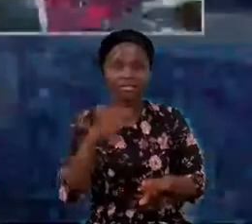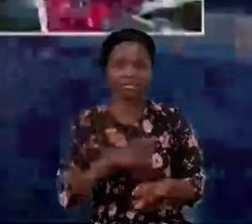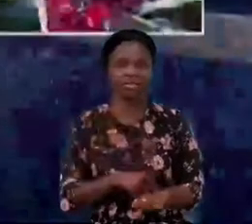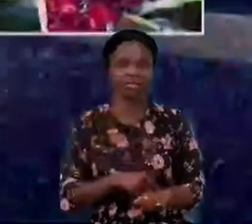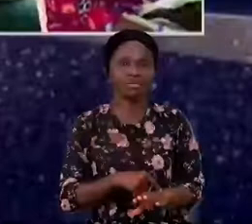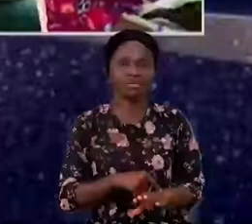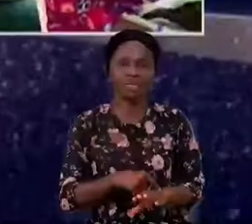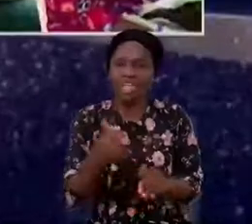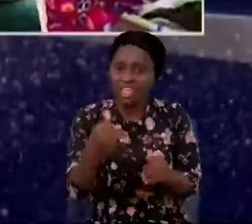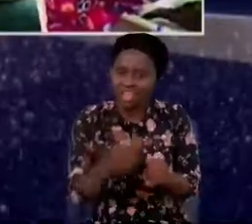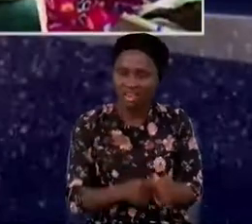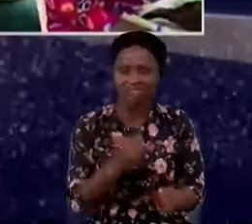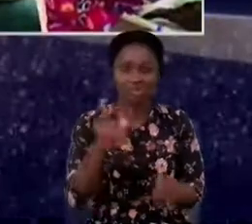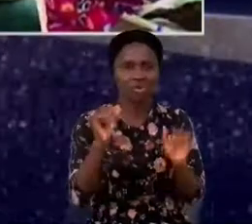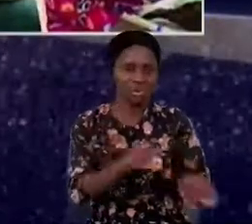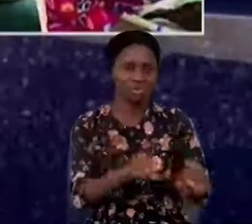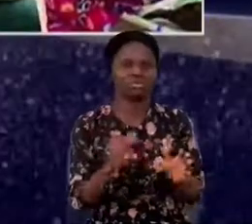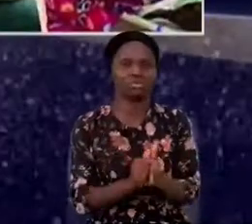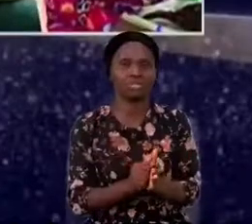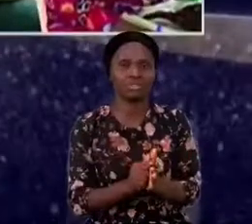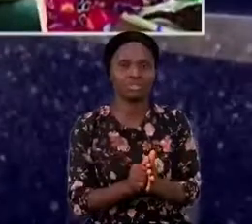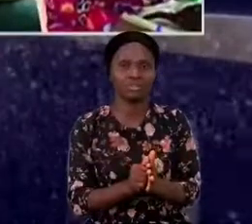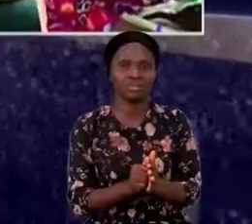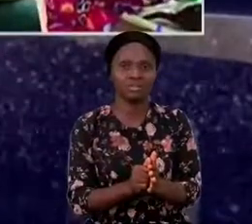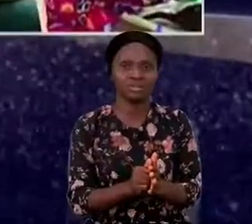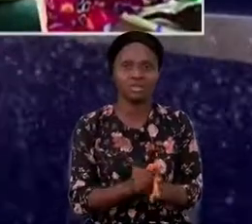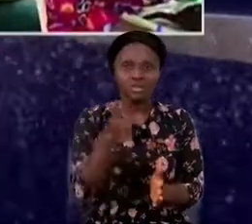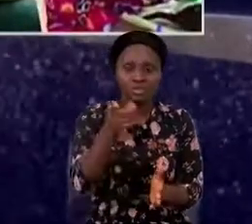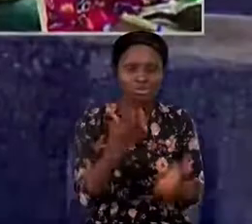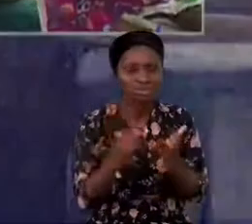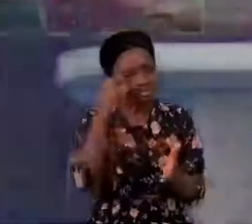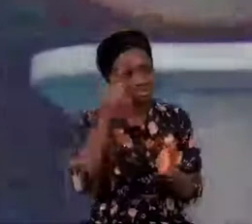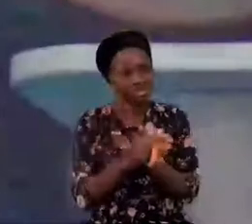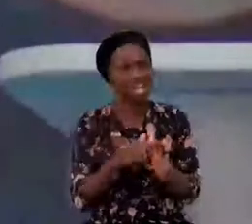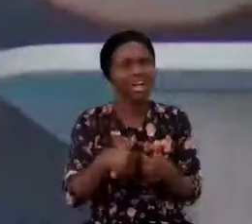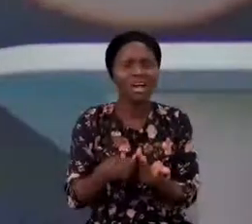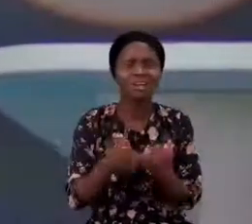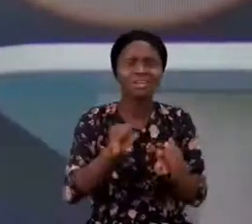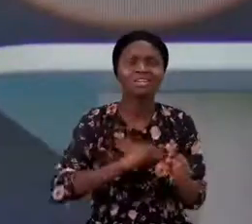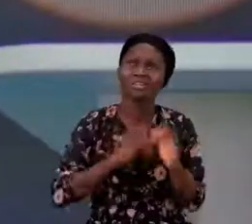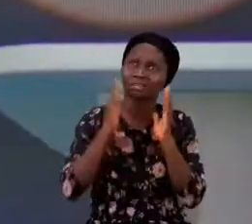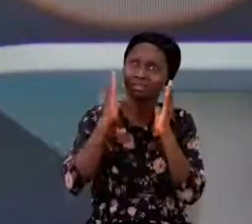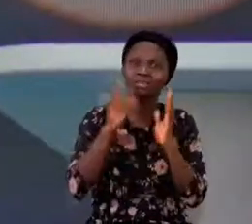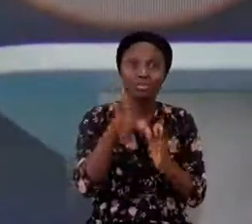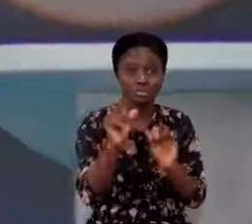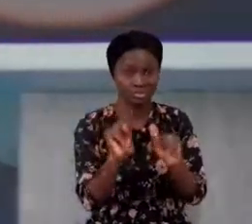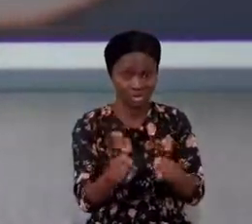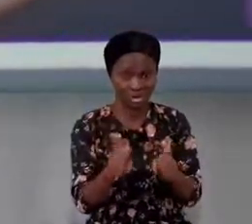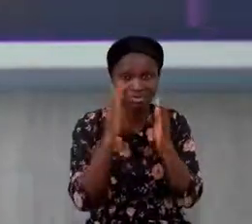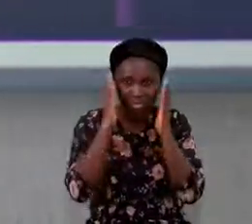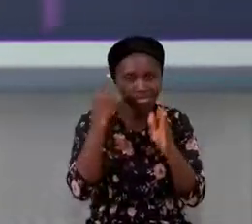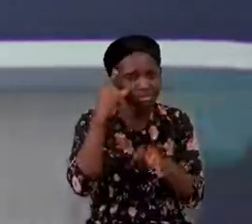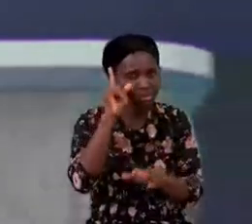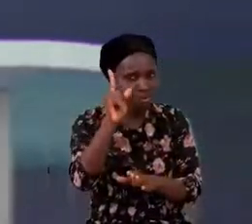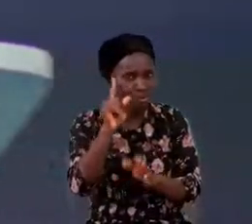concentrer pendant une minute, tu peux te concentrer pendant une heure, tu peux te concentrer pendant un cours. Tu